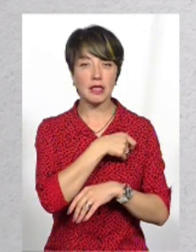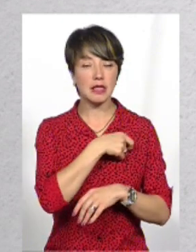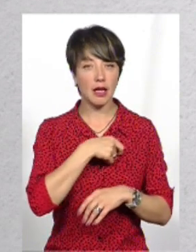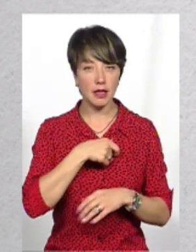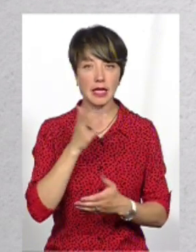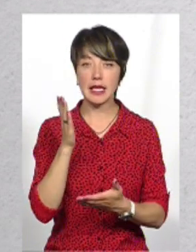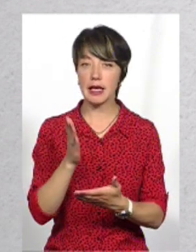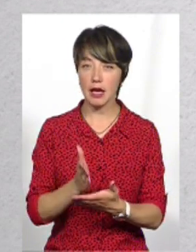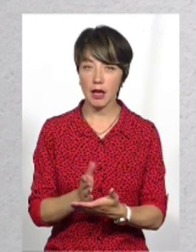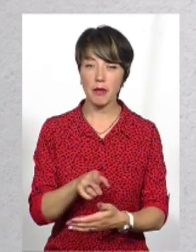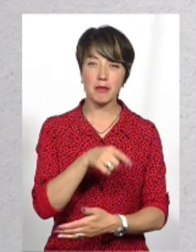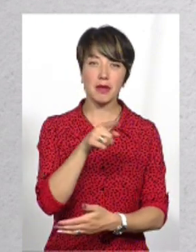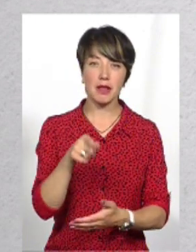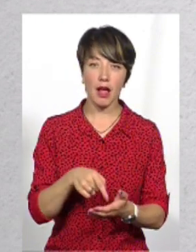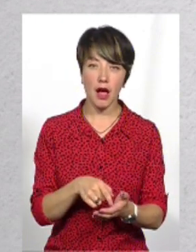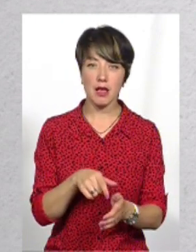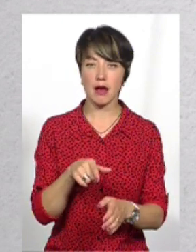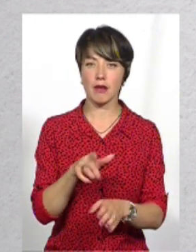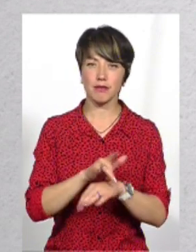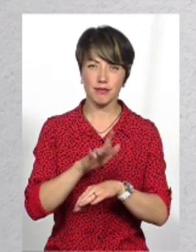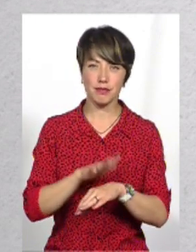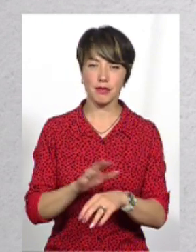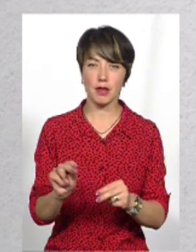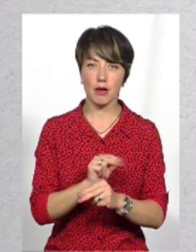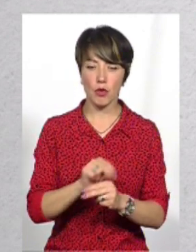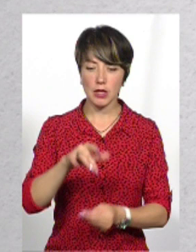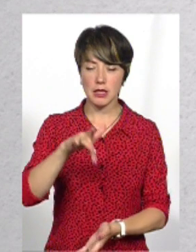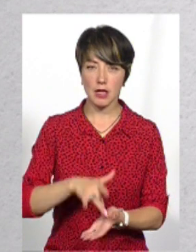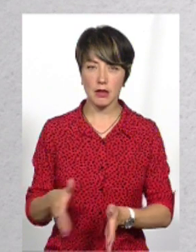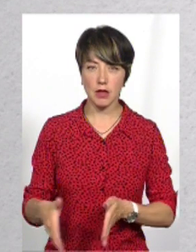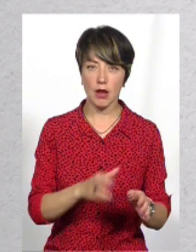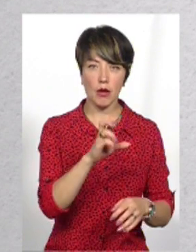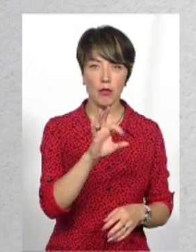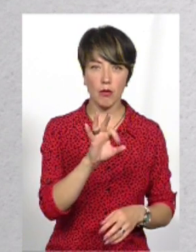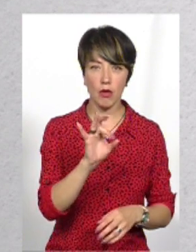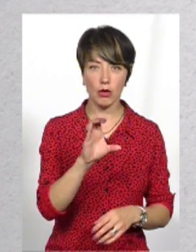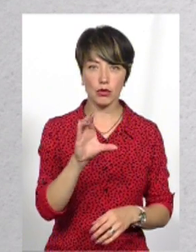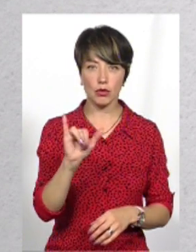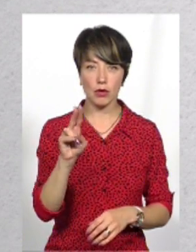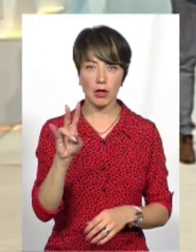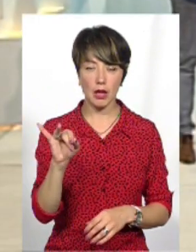Ради, є капітальний ремонт нашої центральної дороги Бурсуки-Березівка.